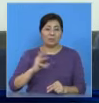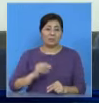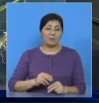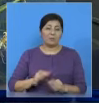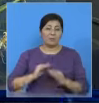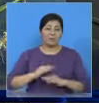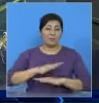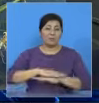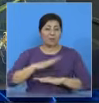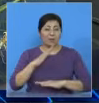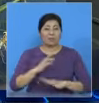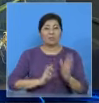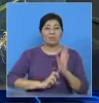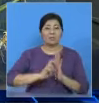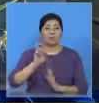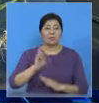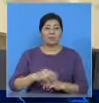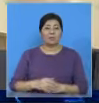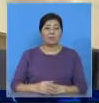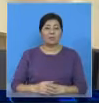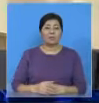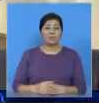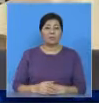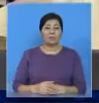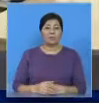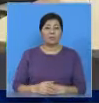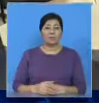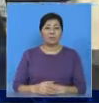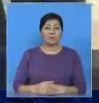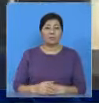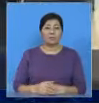сабағының қамымен жұмысына кірісті. Дархан Мектепбай, Самат Қалекенов, Ақтөбе телеарнасы.